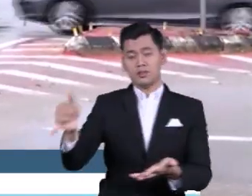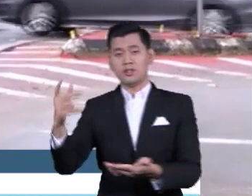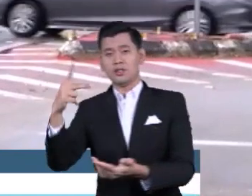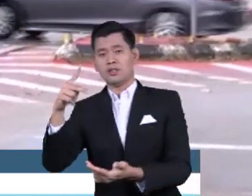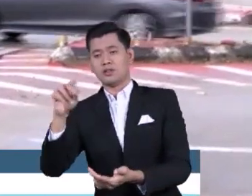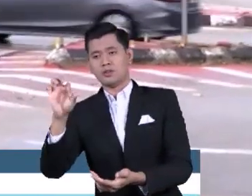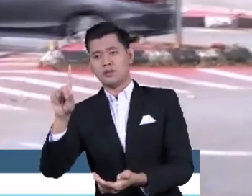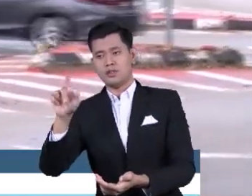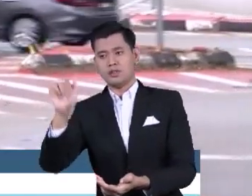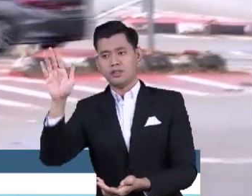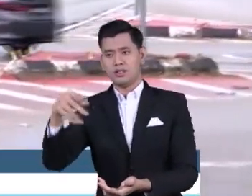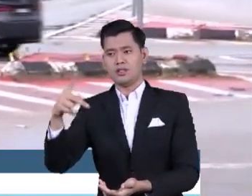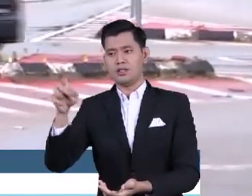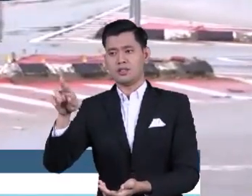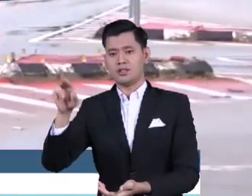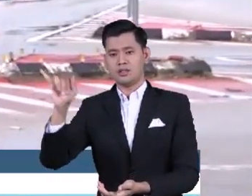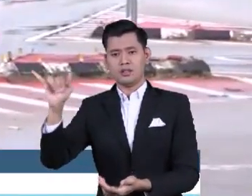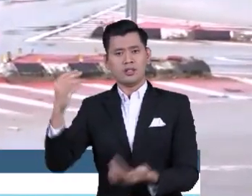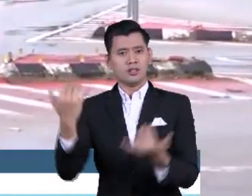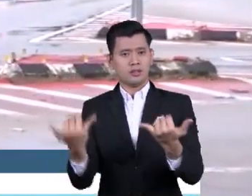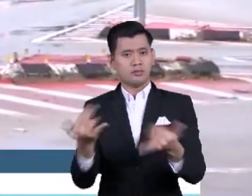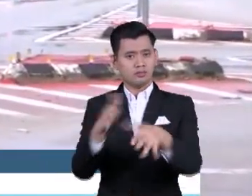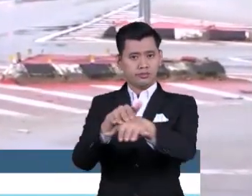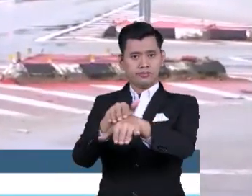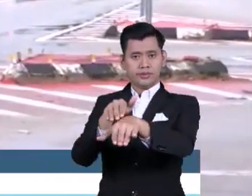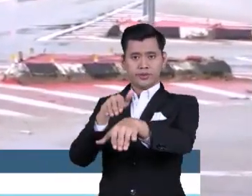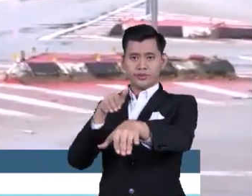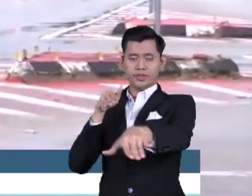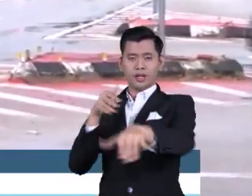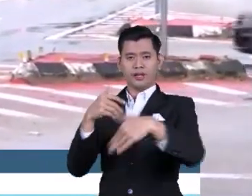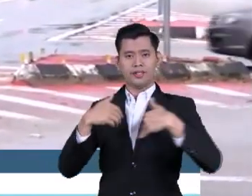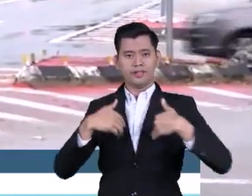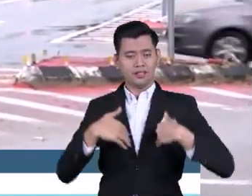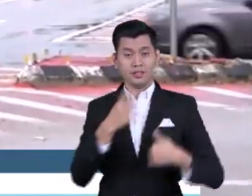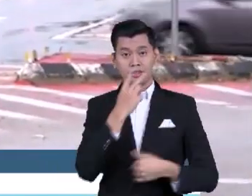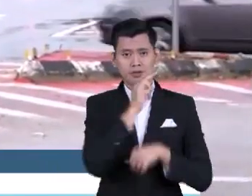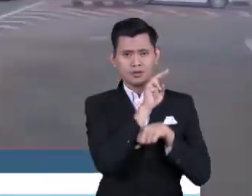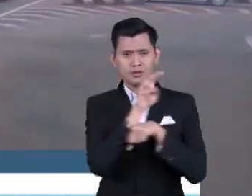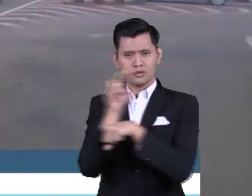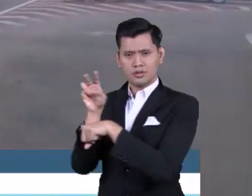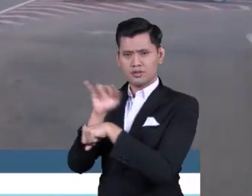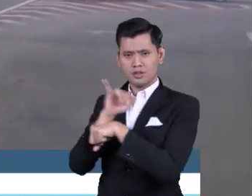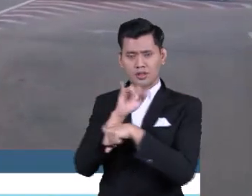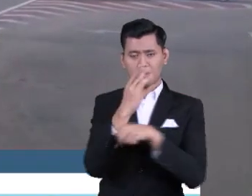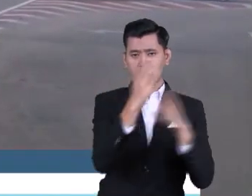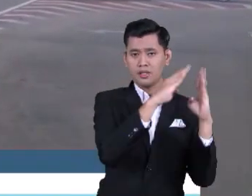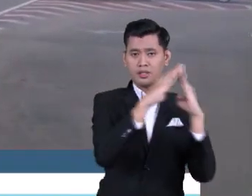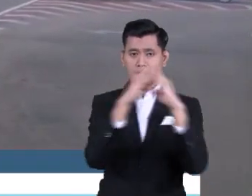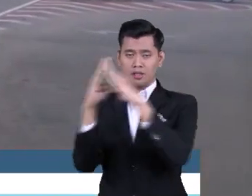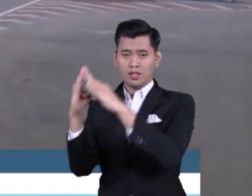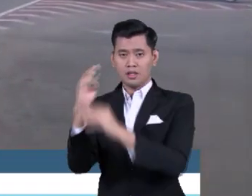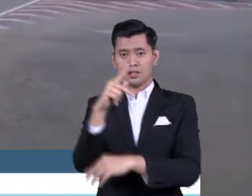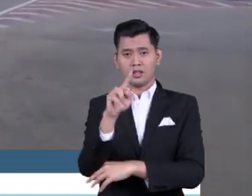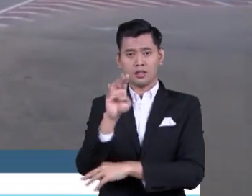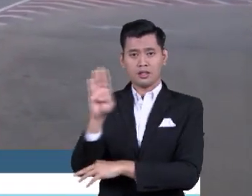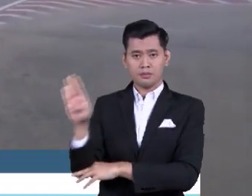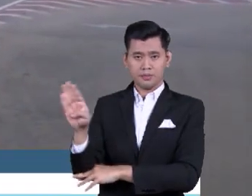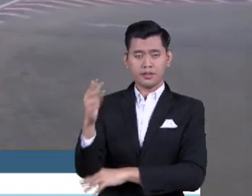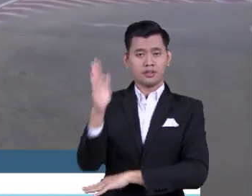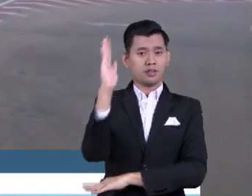traffic-nya agak sesak tinjauan saya di sekitar Panda Kota Baru pagi tadi tengah hari tadi